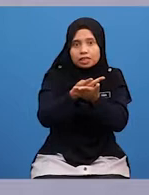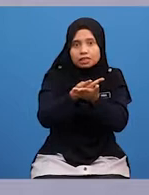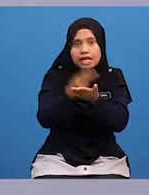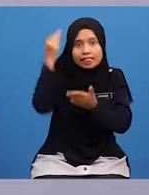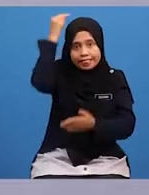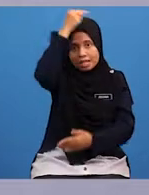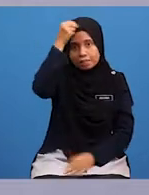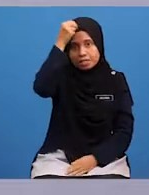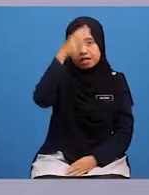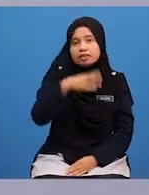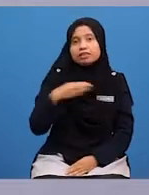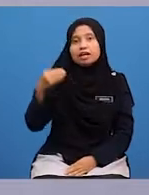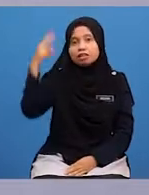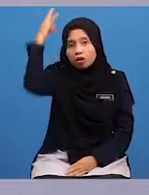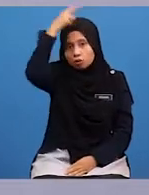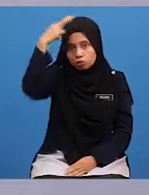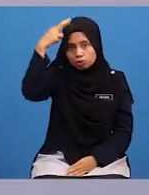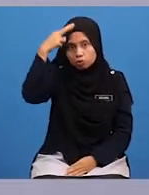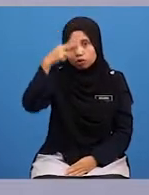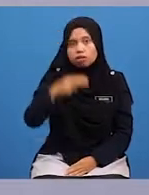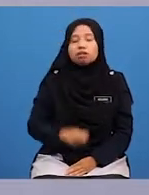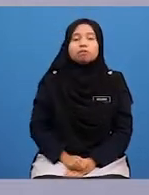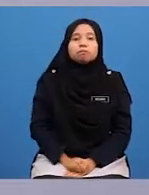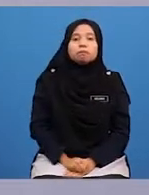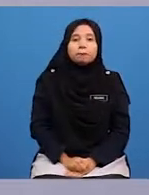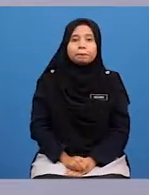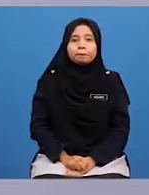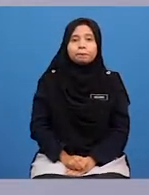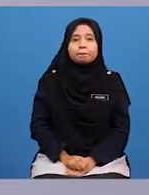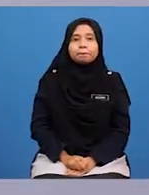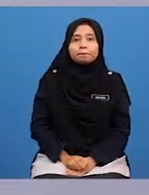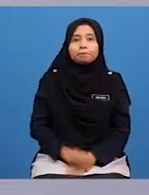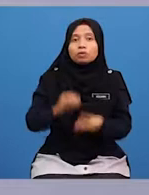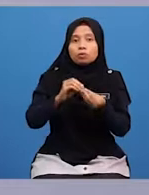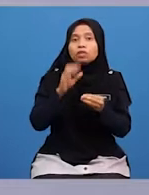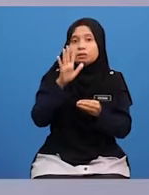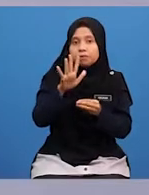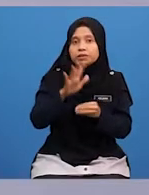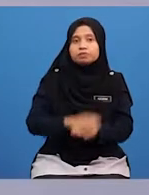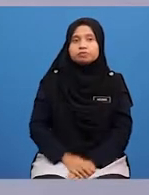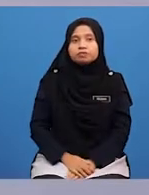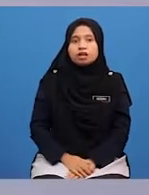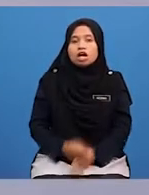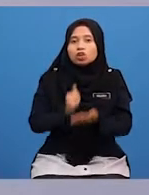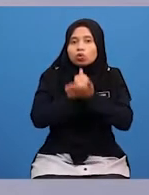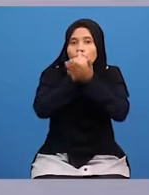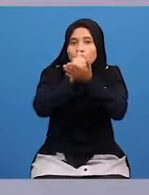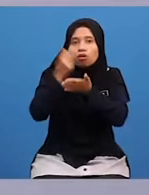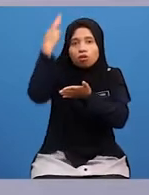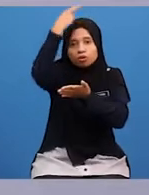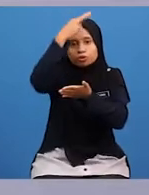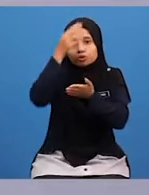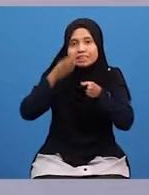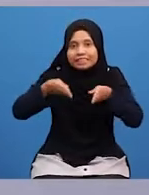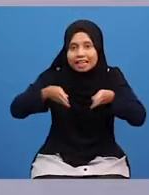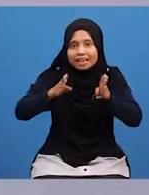mempercayai kenabian dan kerasulan seorang pesuruh Allah. Kelima, menolong para